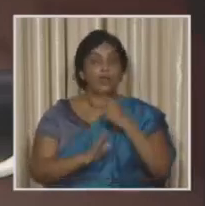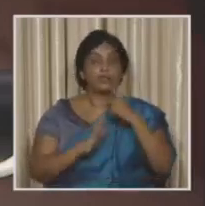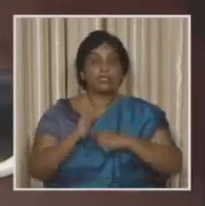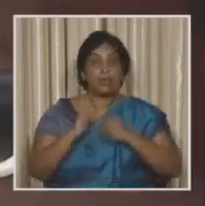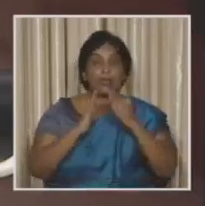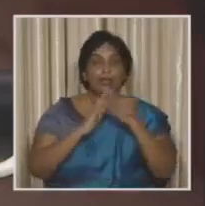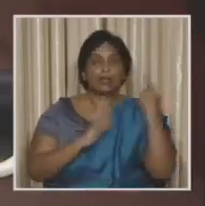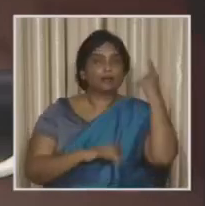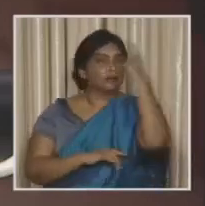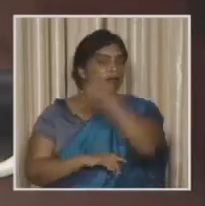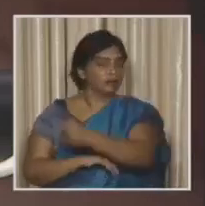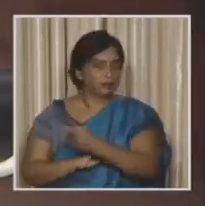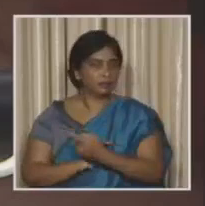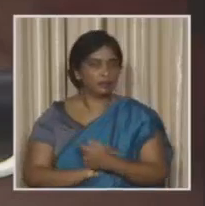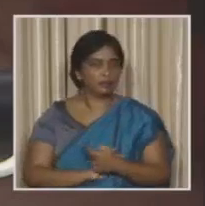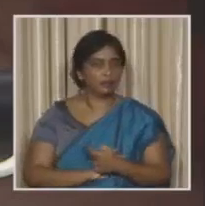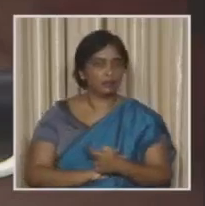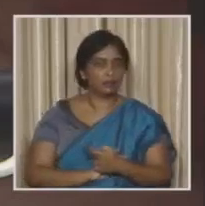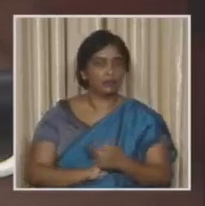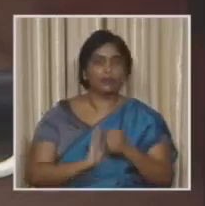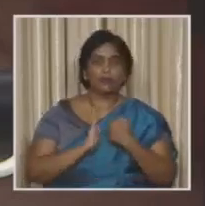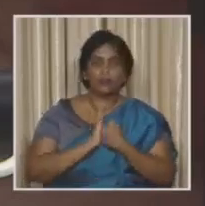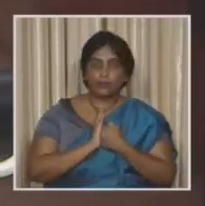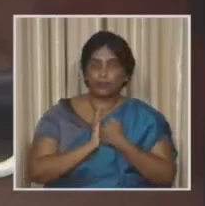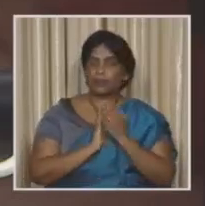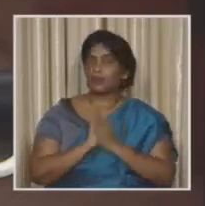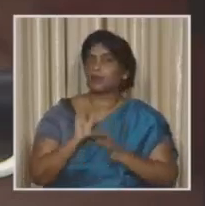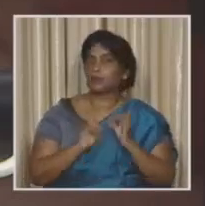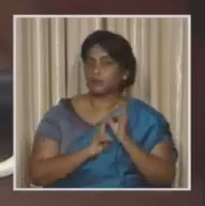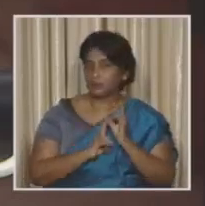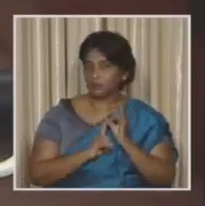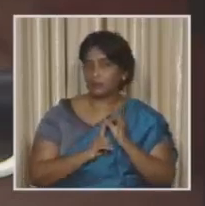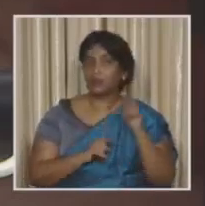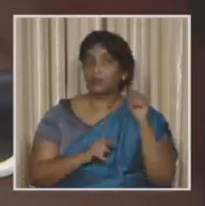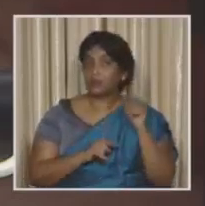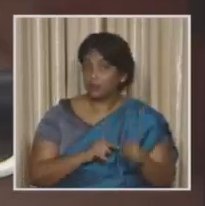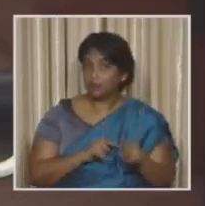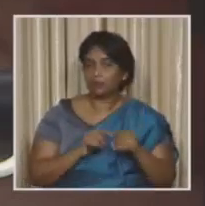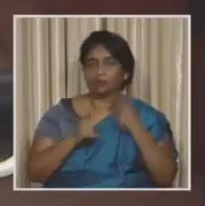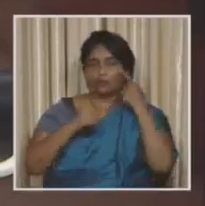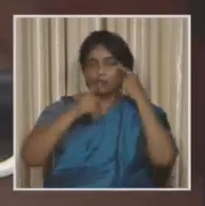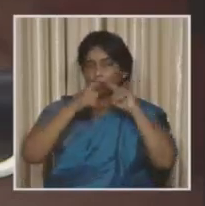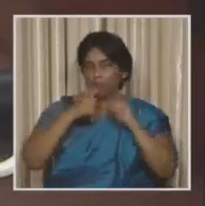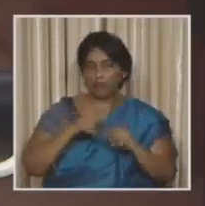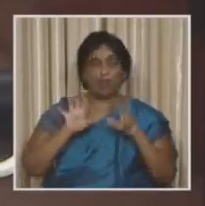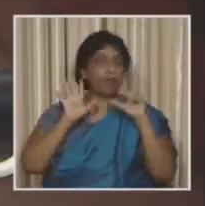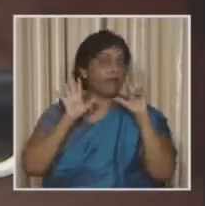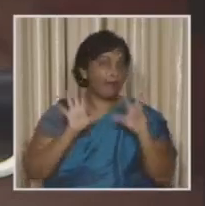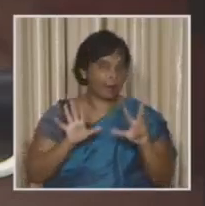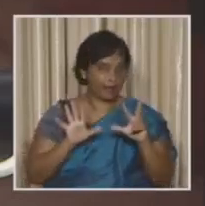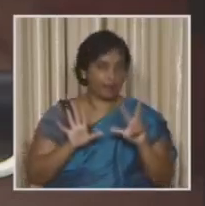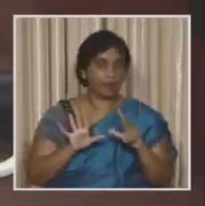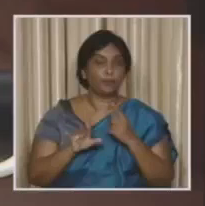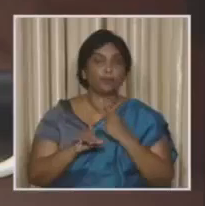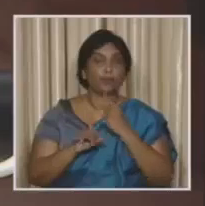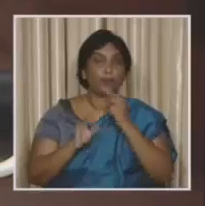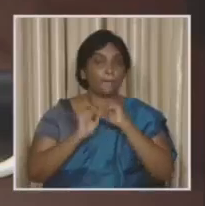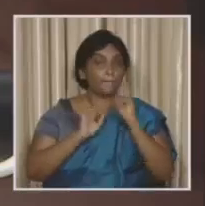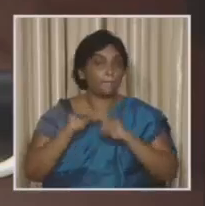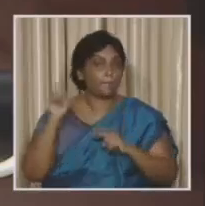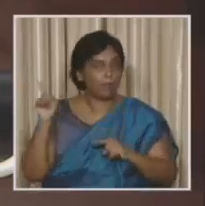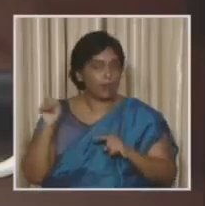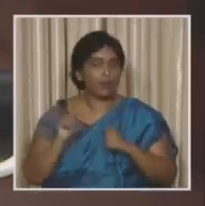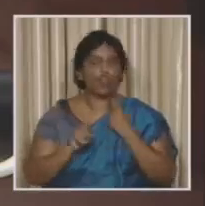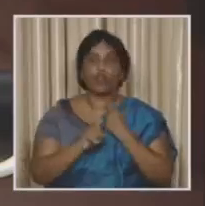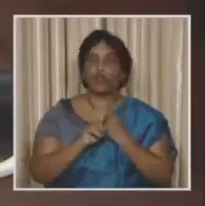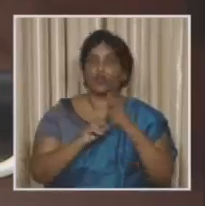යනවා. ගරු මන්ත්‍රීතුමීනි, මෙතර සිදුවීම් අටක් තිබුණා. කටුවා පිටිය,